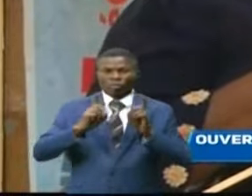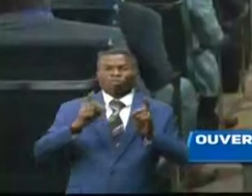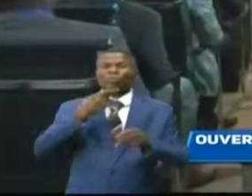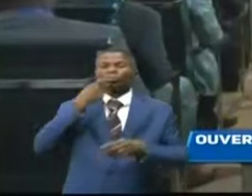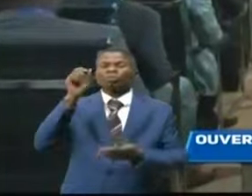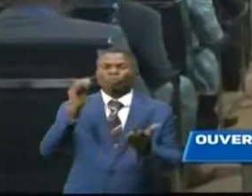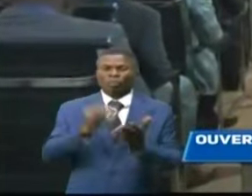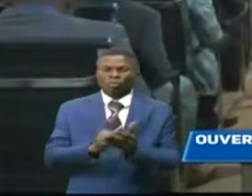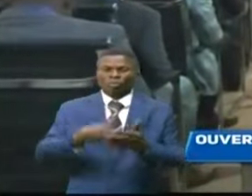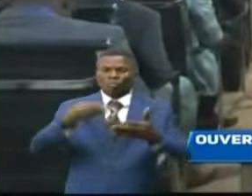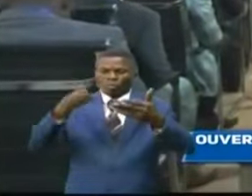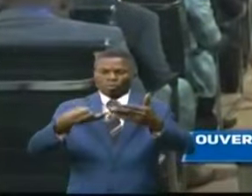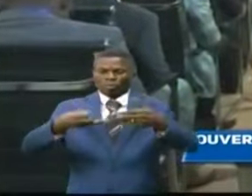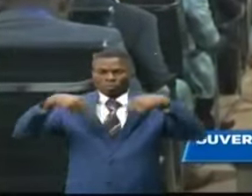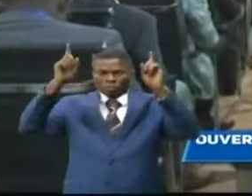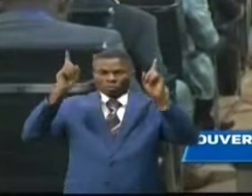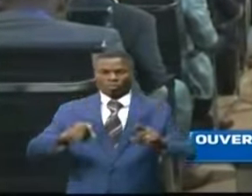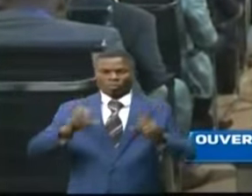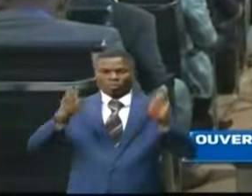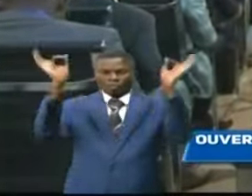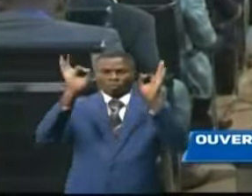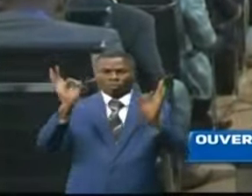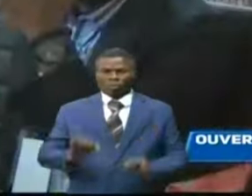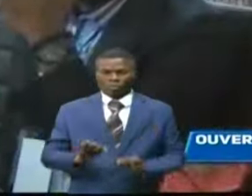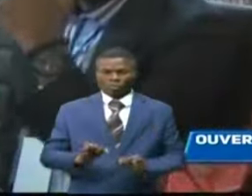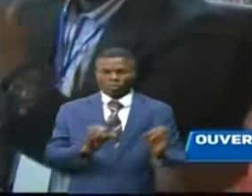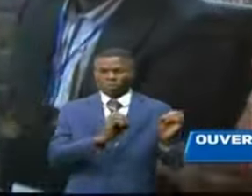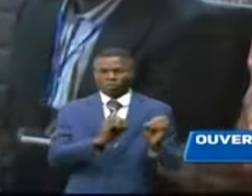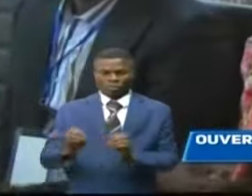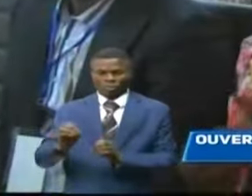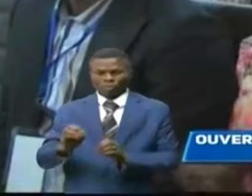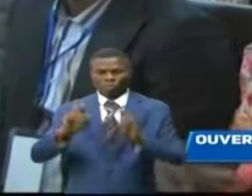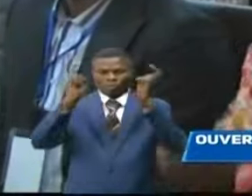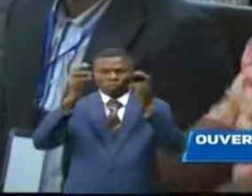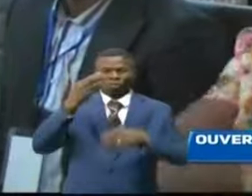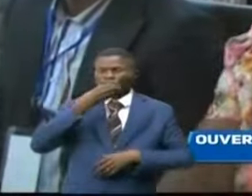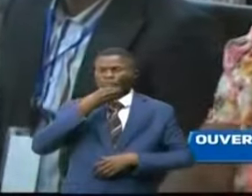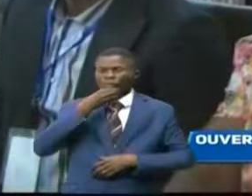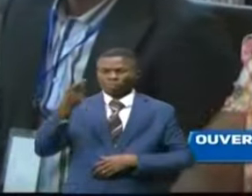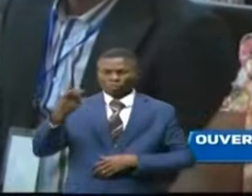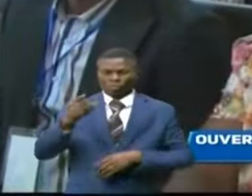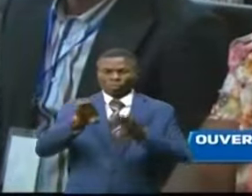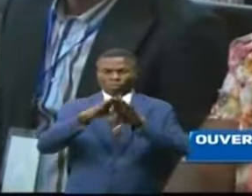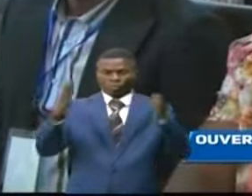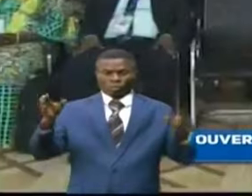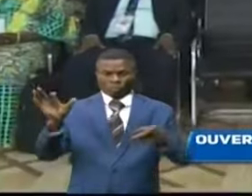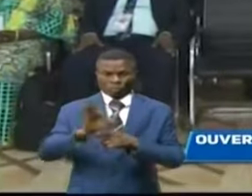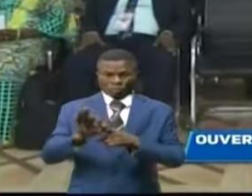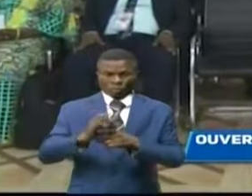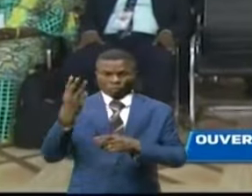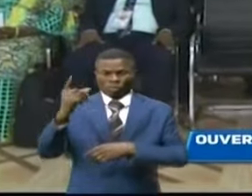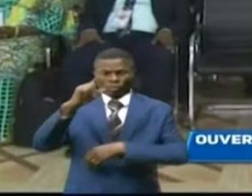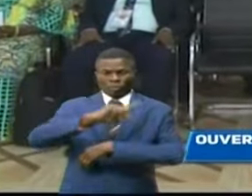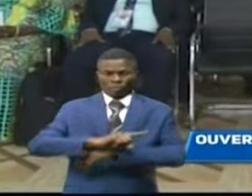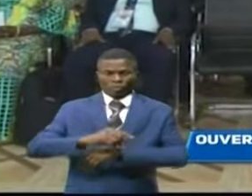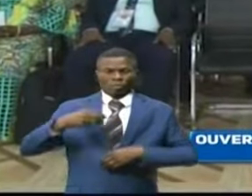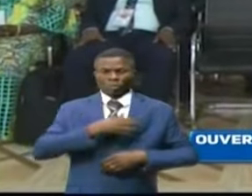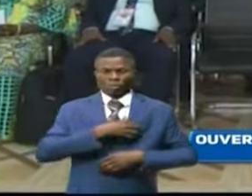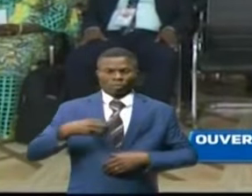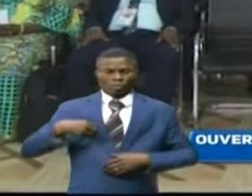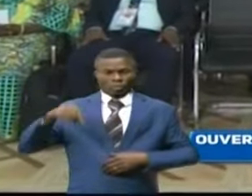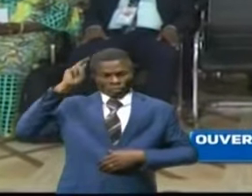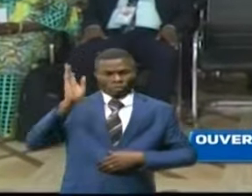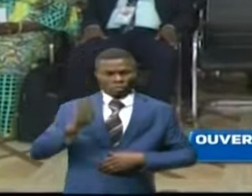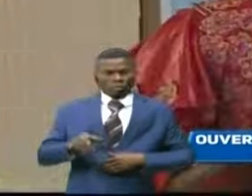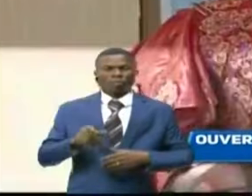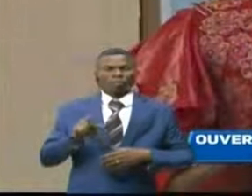sur la 7e édition du FONAST qui se tient en Mbujimayi. Avant de déclarer ouverte ses assises de 3 jours, la gouverneure de province Ayi,